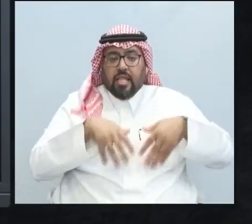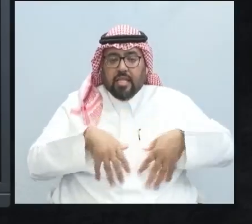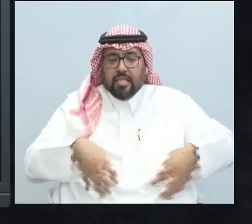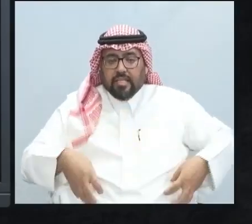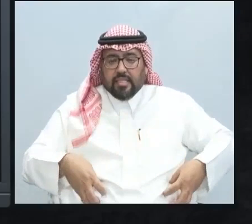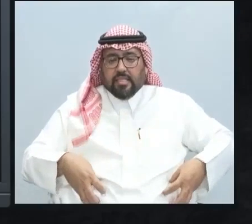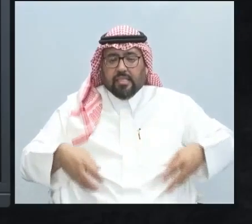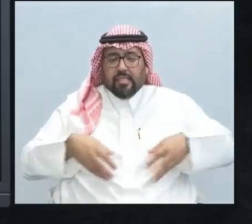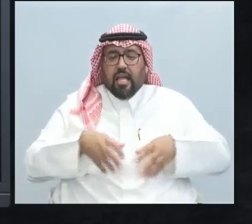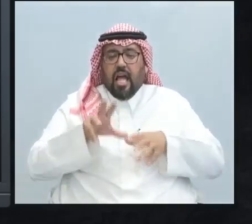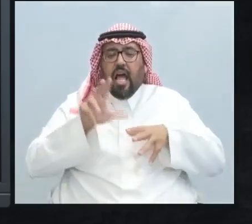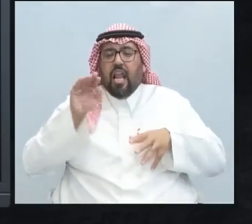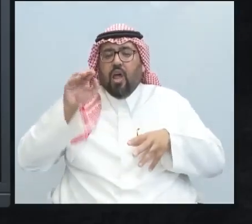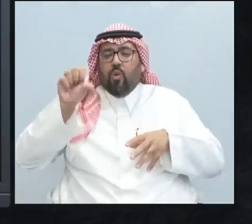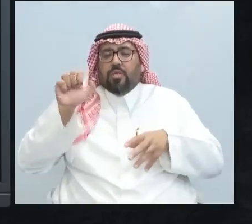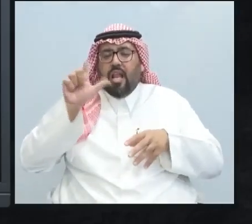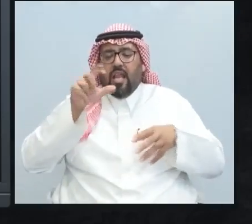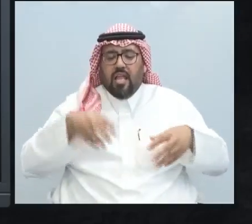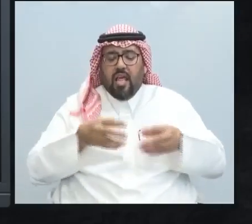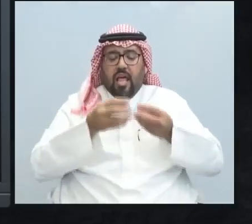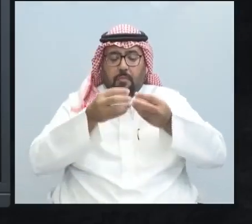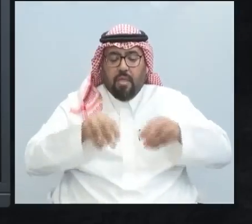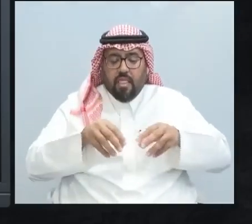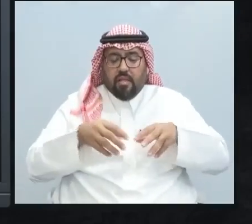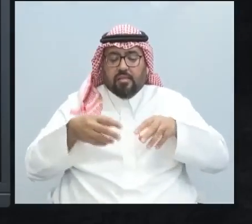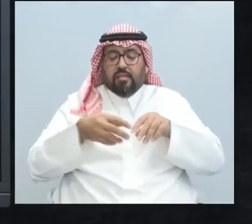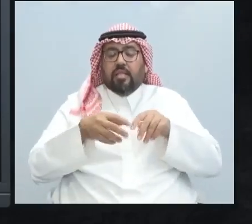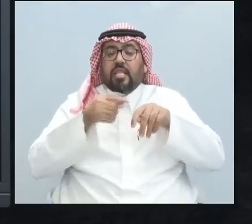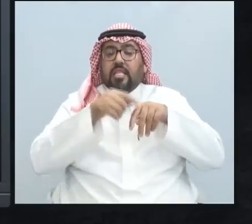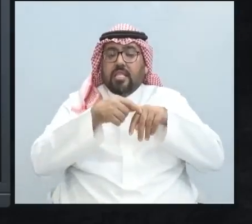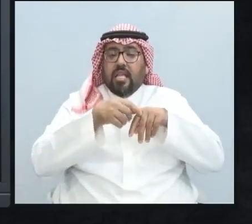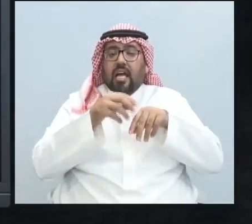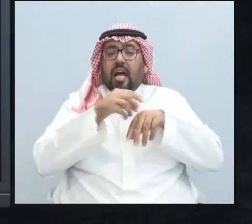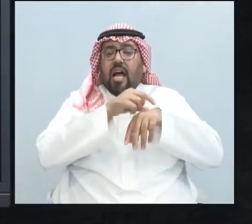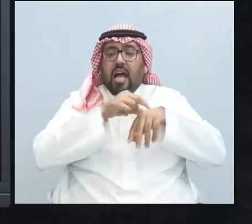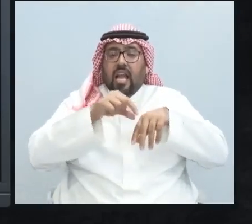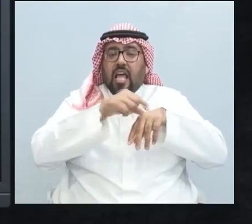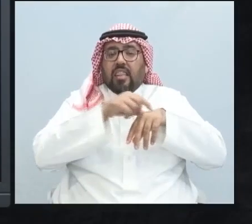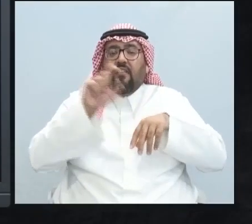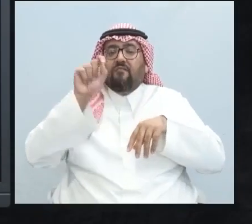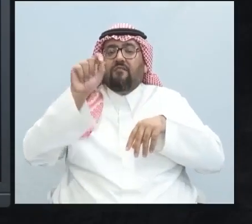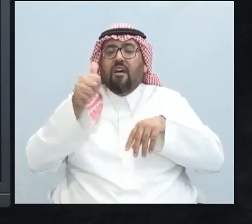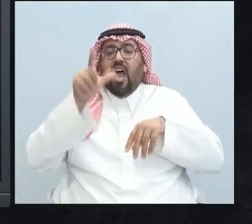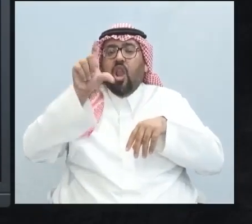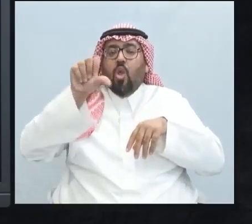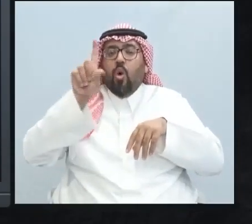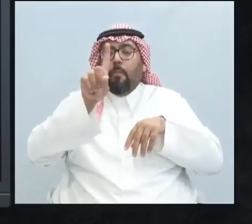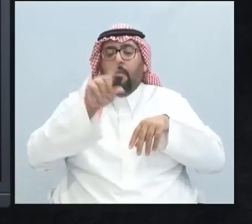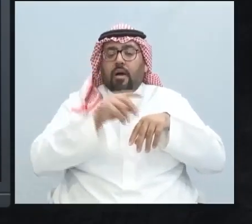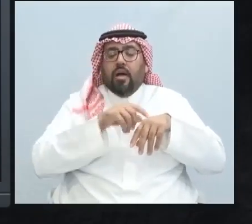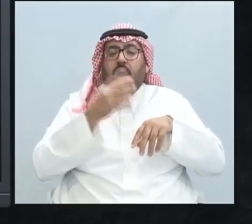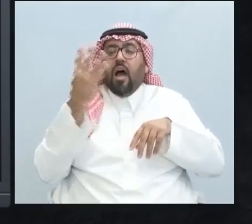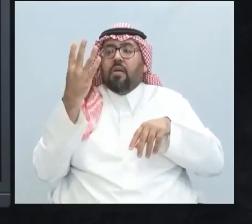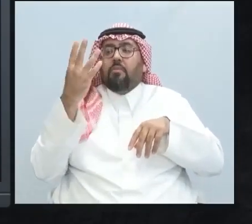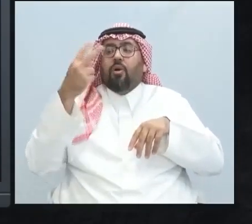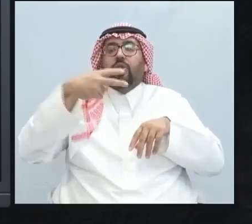هذا الحوصله و تمت عمليه الاباضه سوف تبقى في قناه فالوب لمده 24 ساعه اذ لم يتم تخصيبها خلال